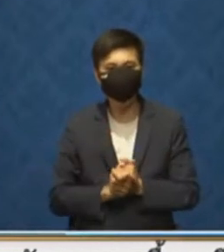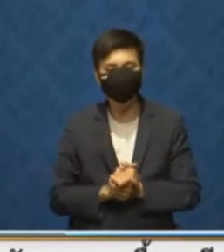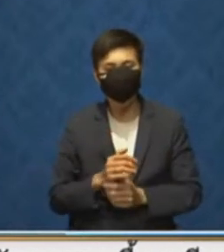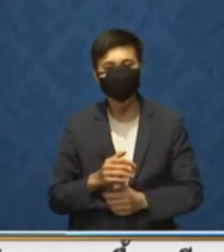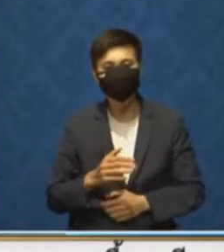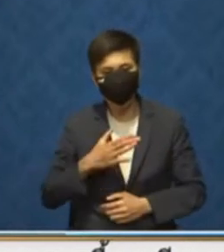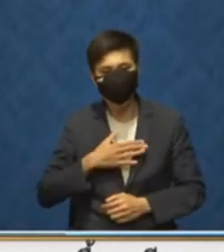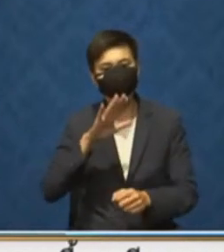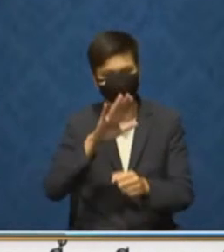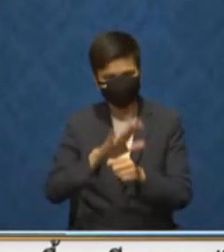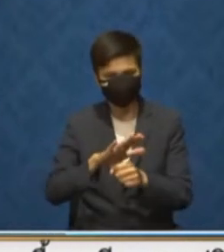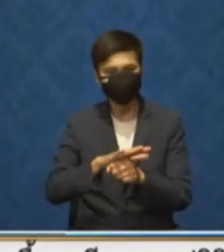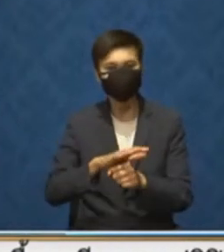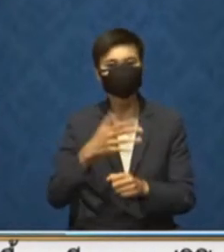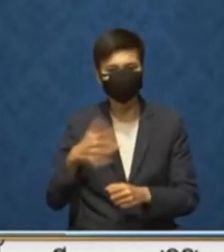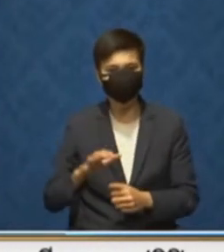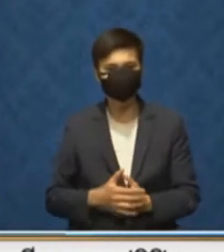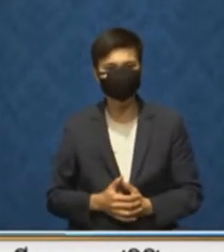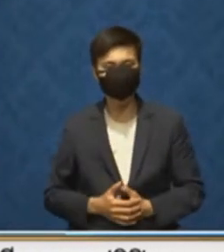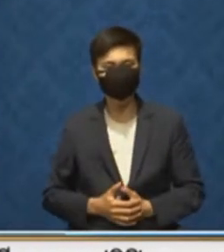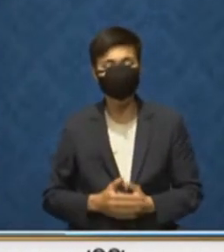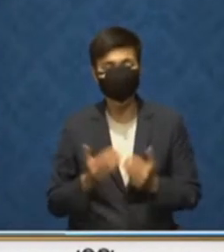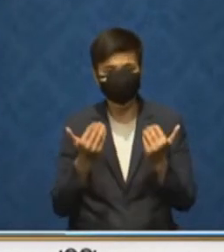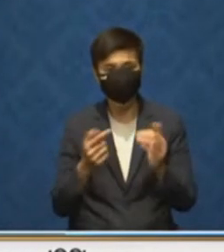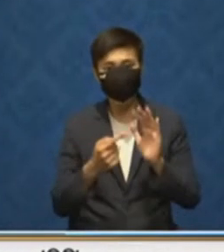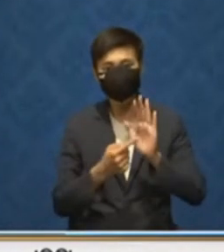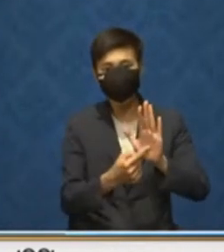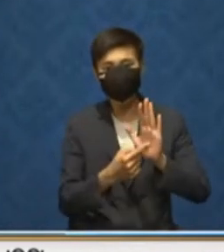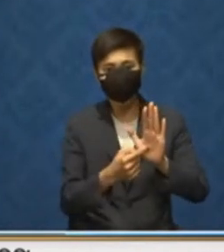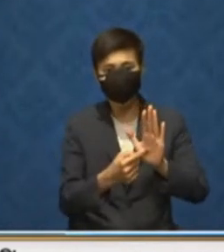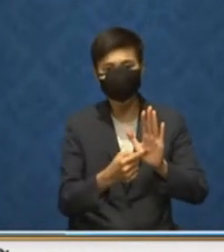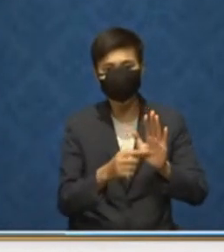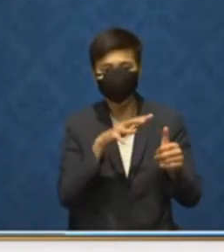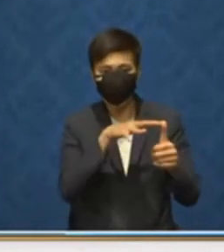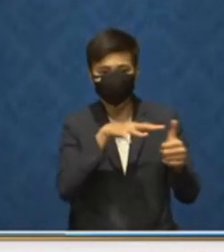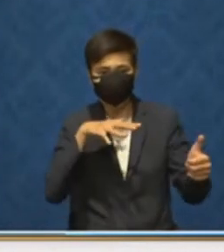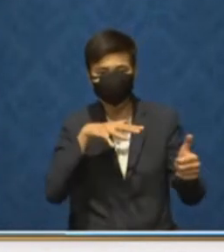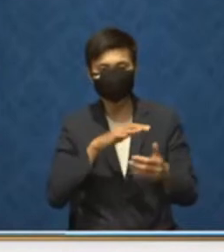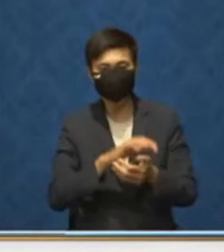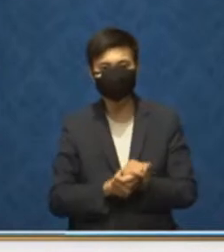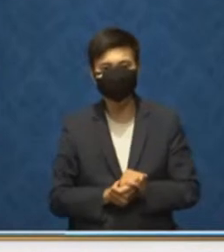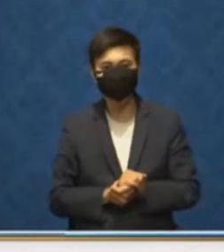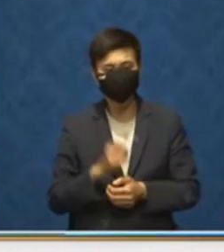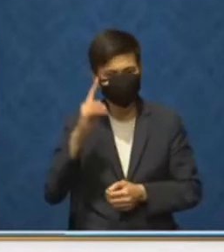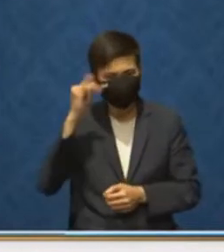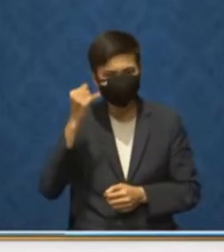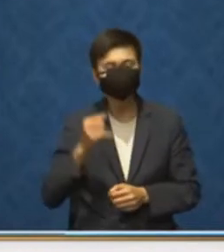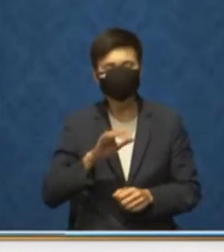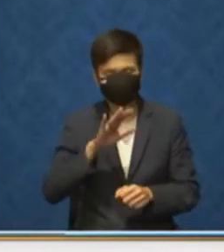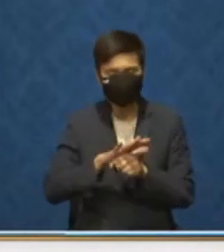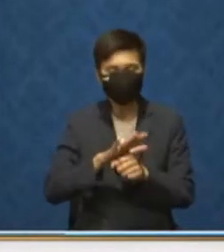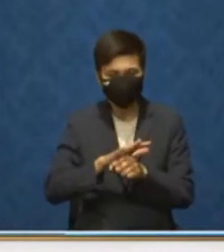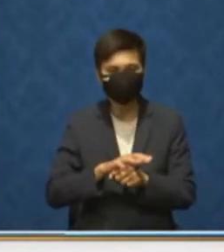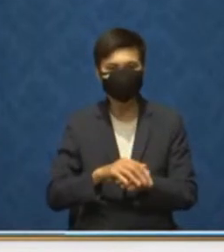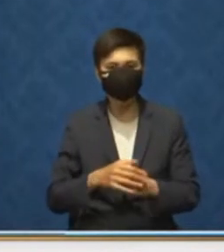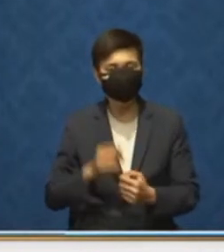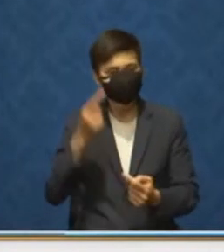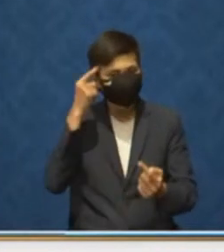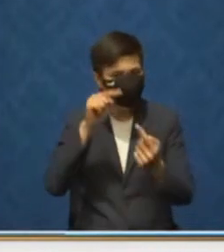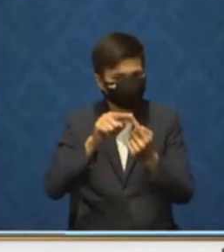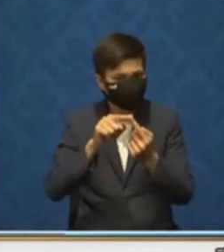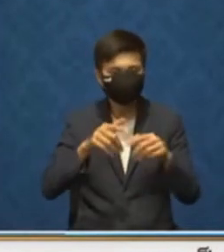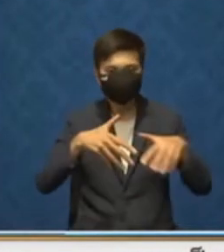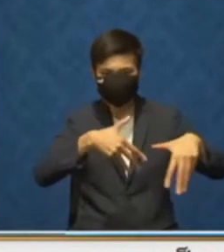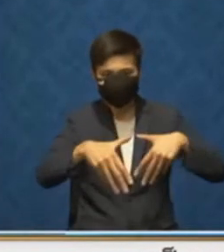พอแล้วนี่เป็นอย่างของผู้นำที่ไม่โลกรู้จักพอนึกถึงบ้านเมืองและประชาชนนะครับ